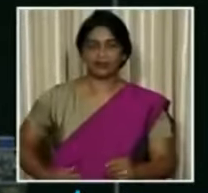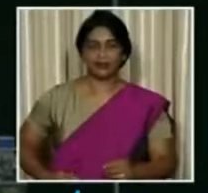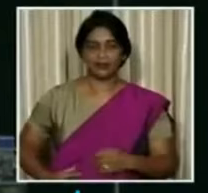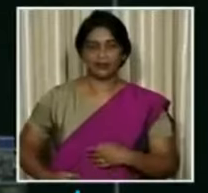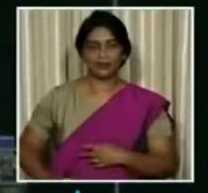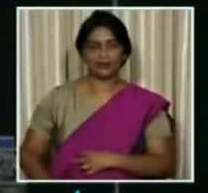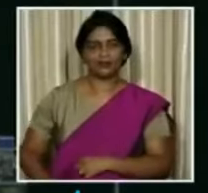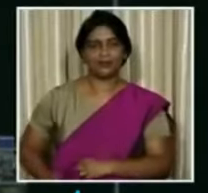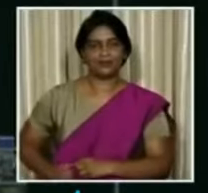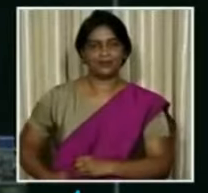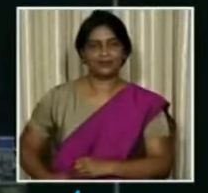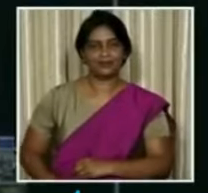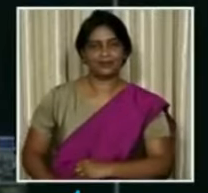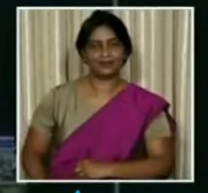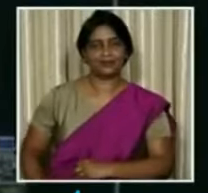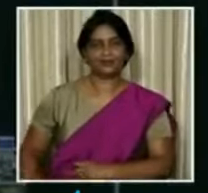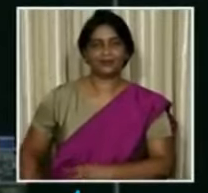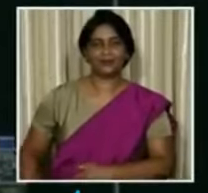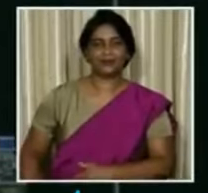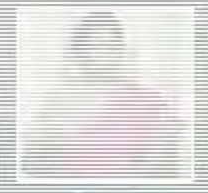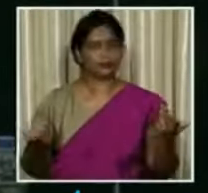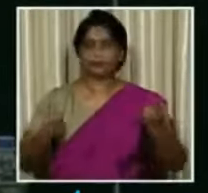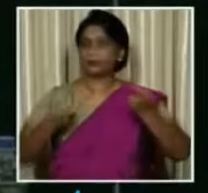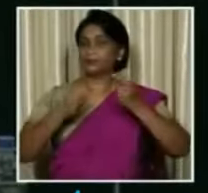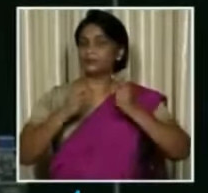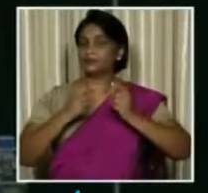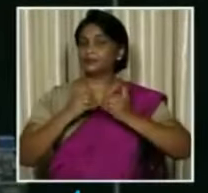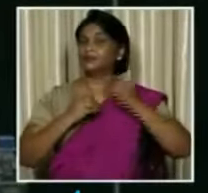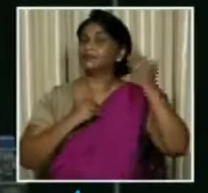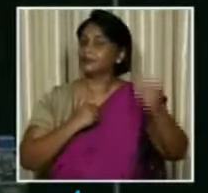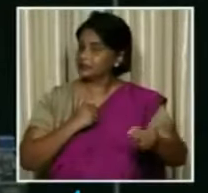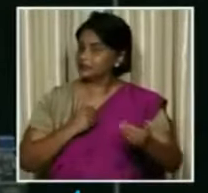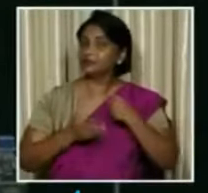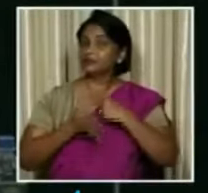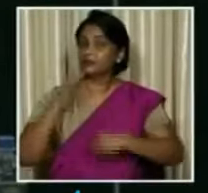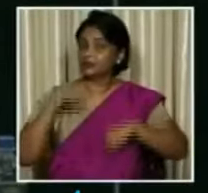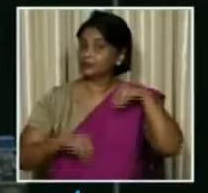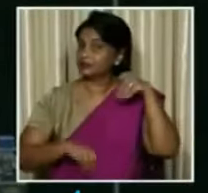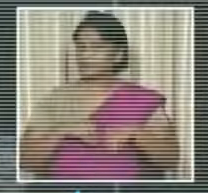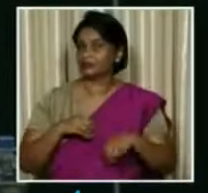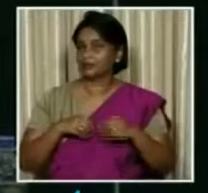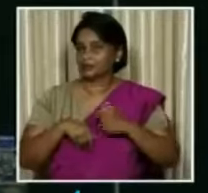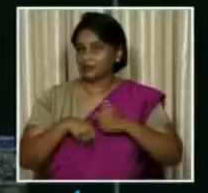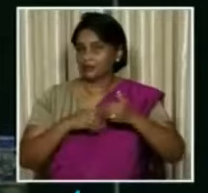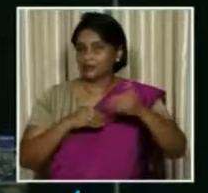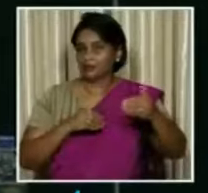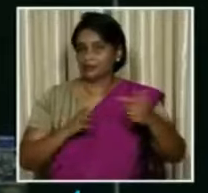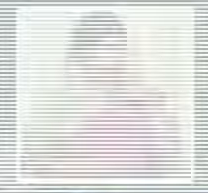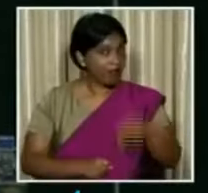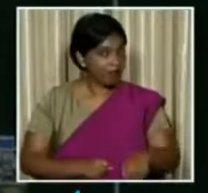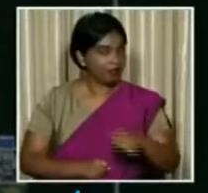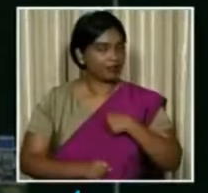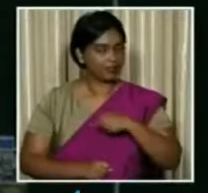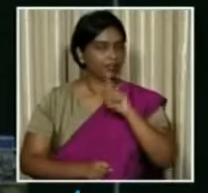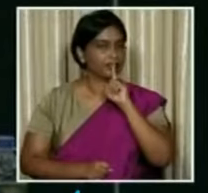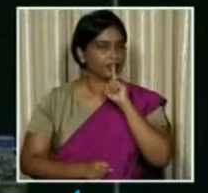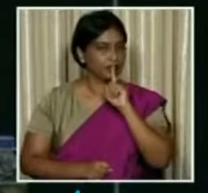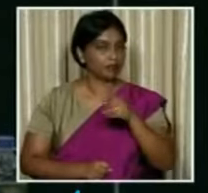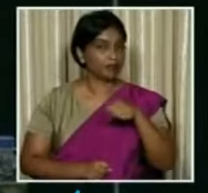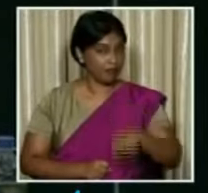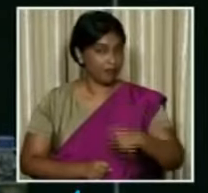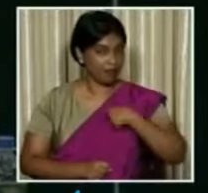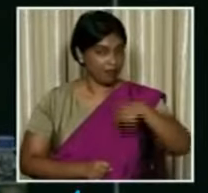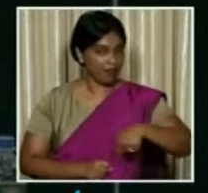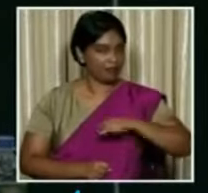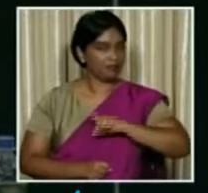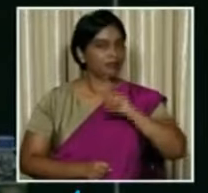ඔව් හොඳයි හරි ඊළඟ මැතිවරණ වලට වැඩි කල් නැහැ මේ රටේ හරි මම ආද